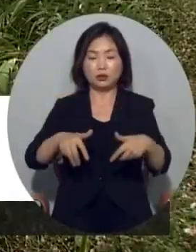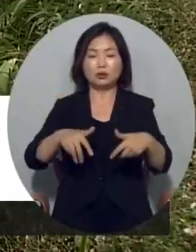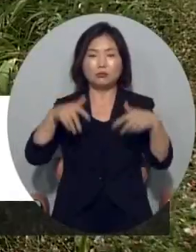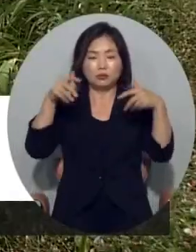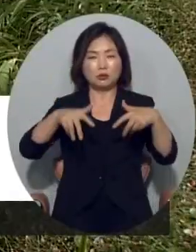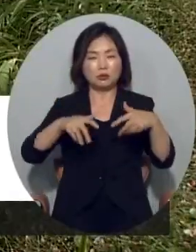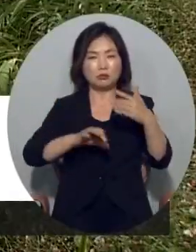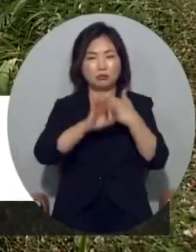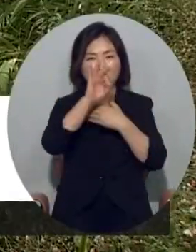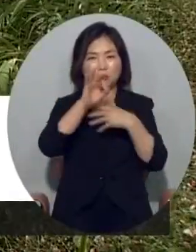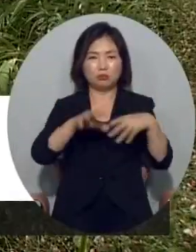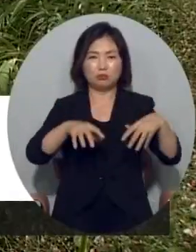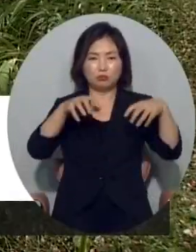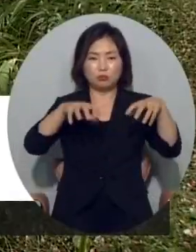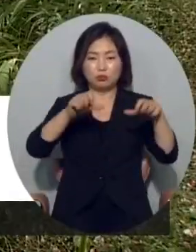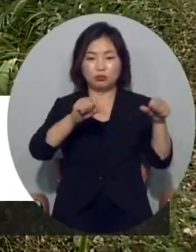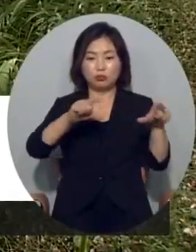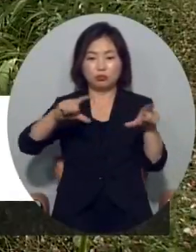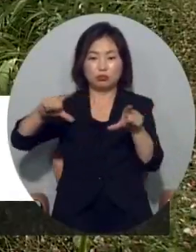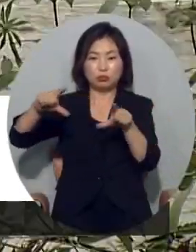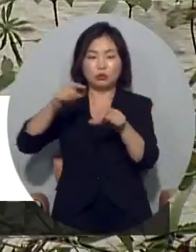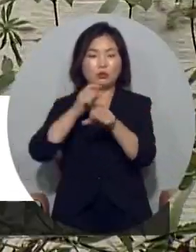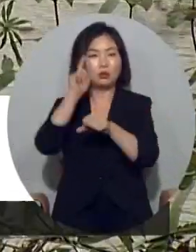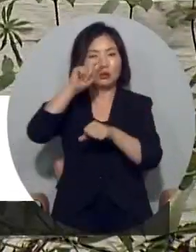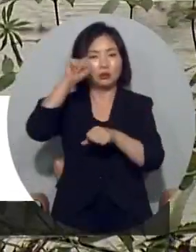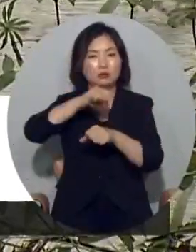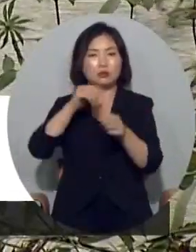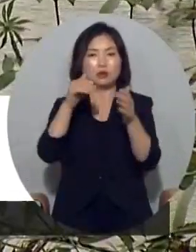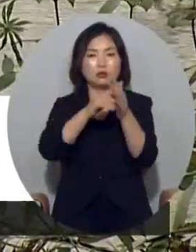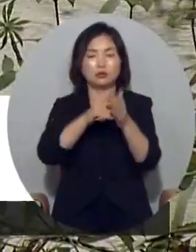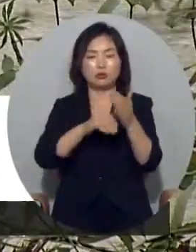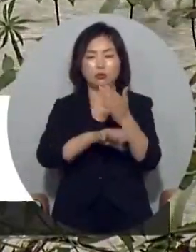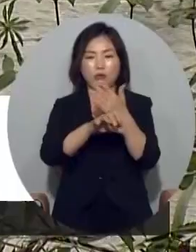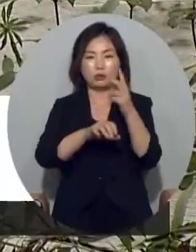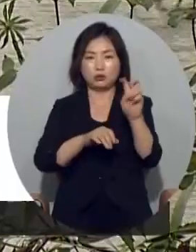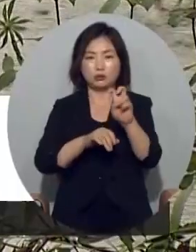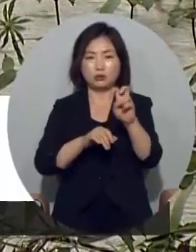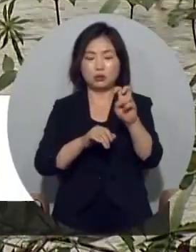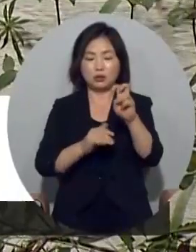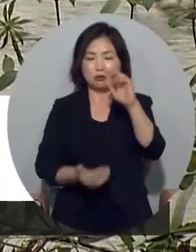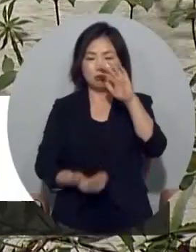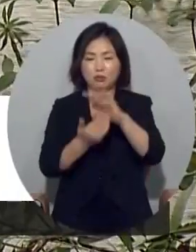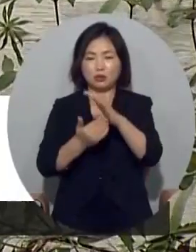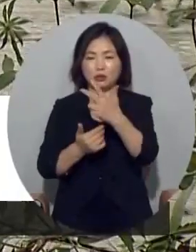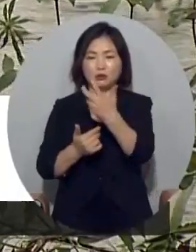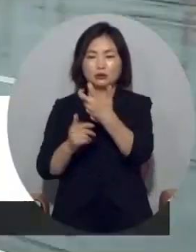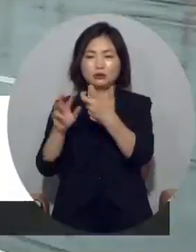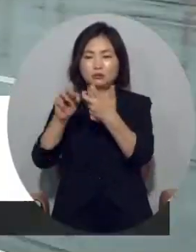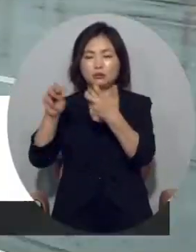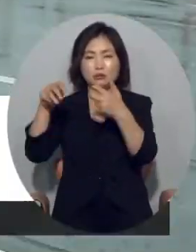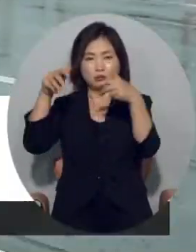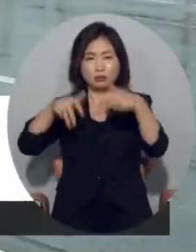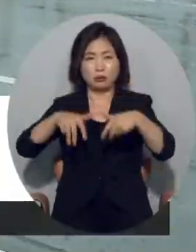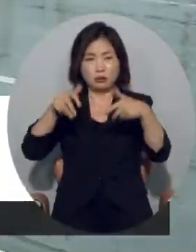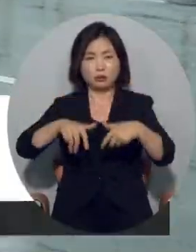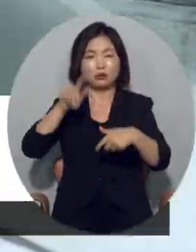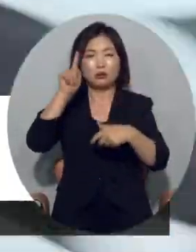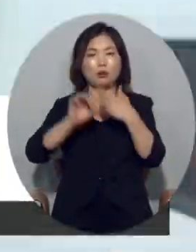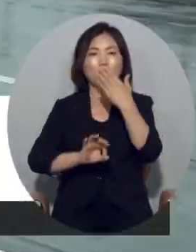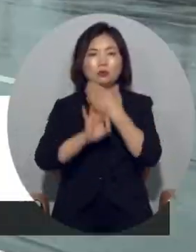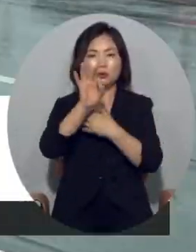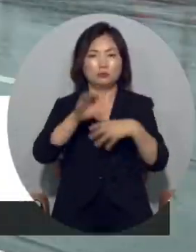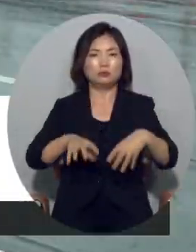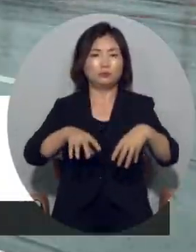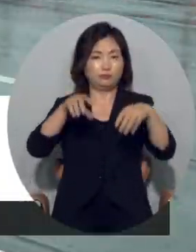비는 오전부터 대부분 지역으로 확대 되겠으며 내 새벽까지 곳에 따라 20 에서 최고 70mm 내린 뒤 매일 오전에